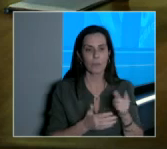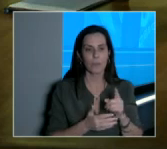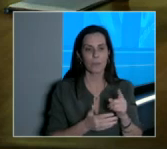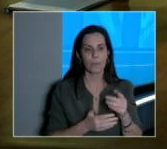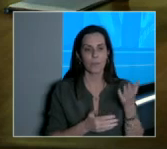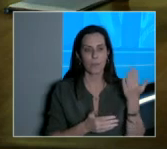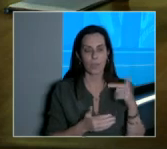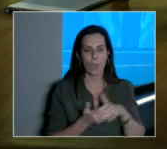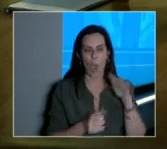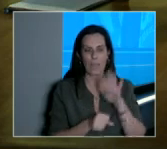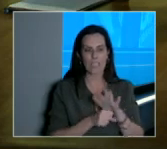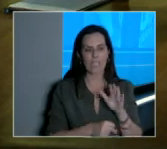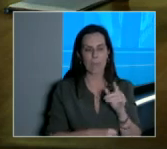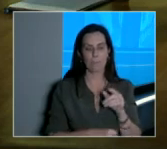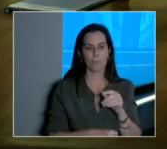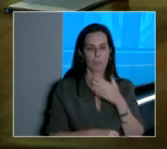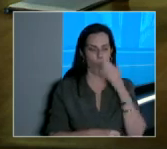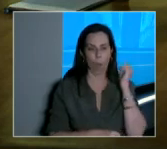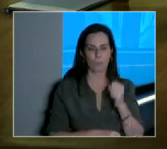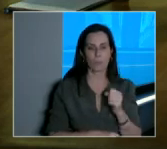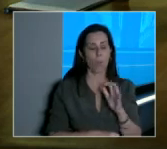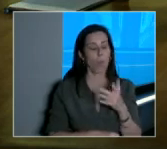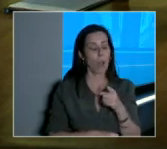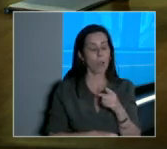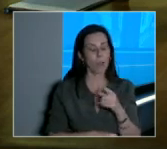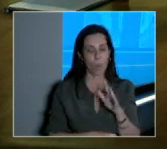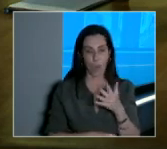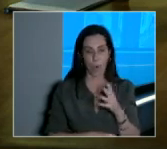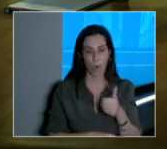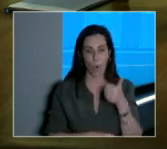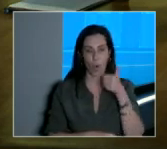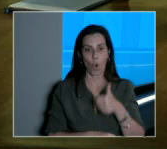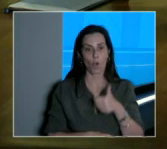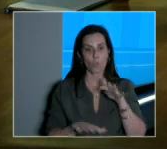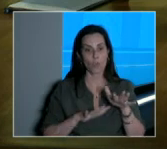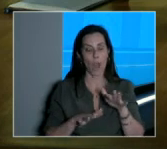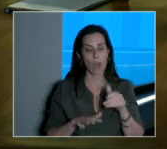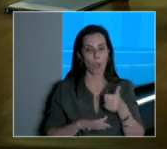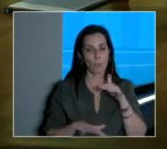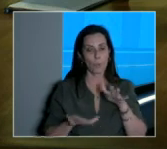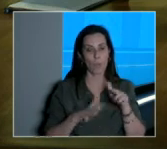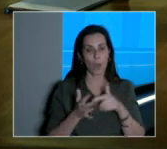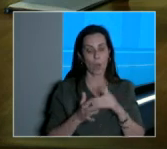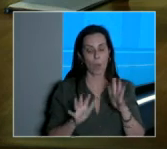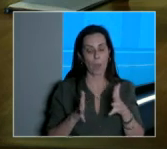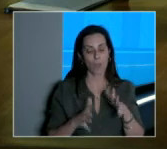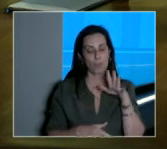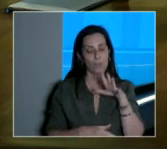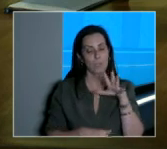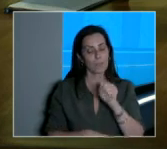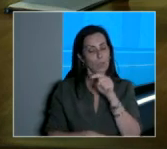איזה אנסים ורוצחים ופושעים. אבל יכול להיות שראש הממשלה מפחד שיעצרו אותו ולא מפחד שיעצרו קטינים?